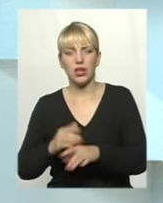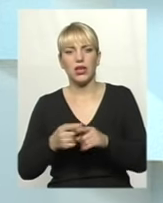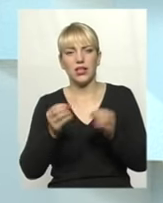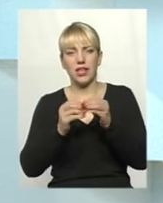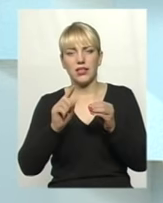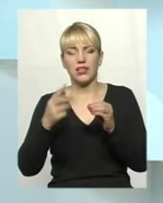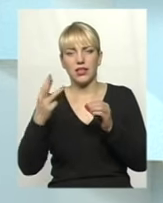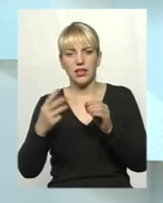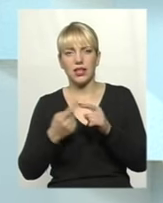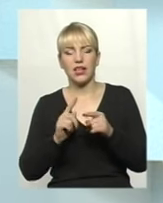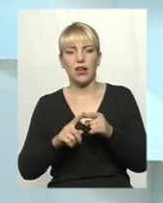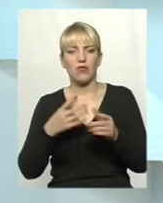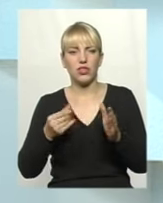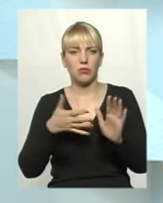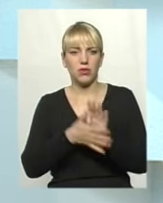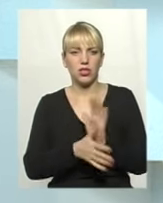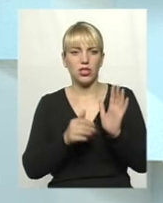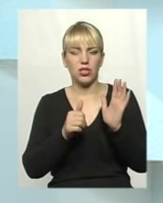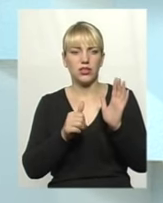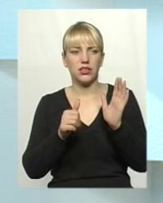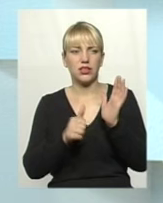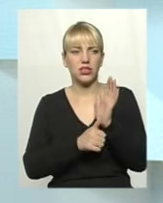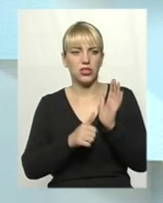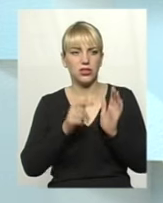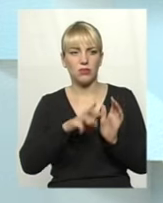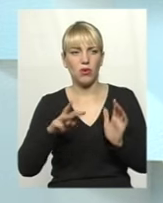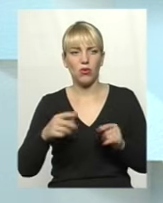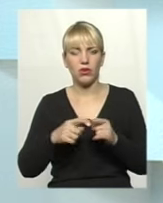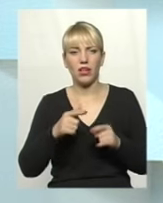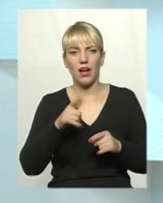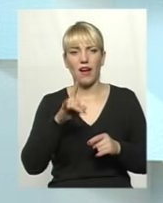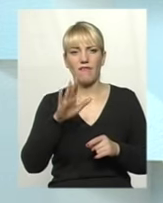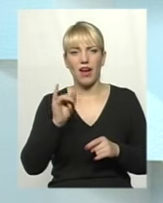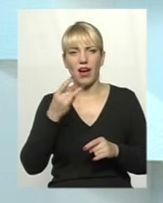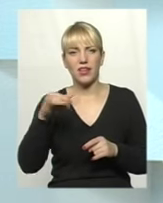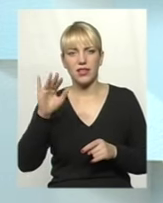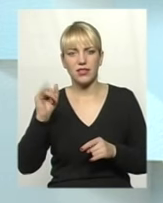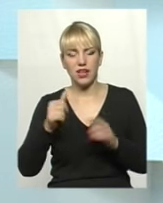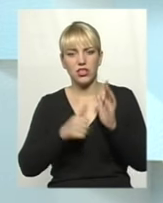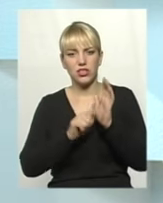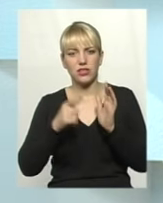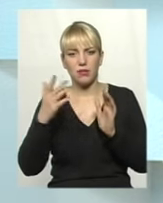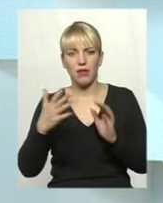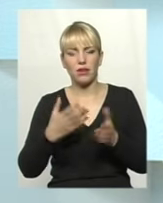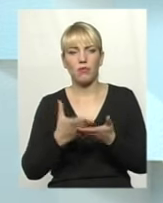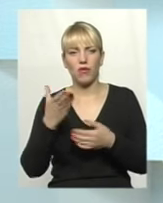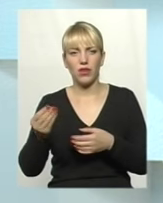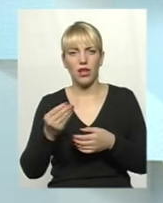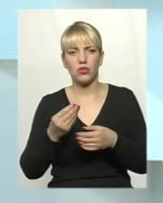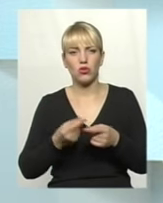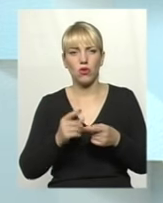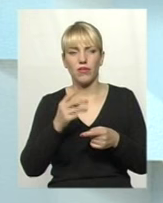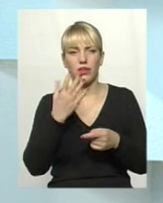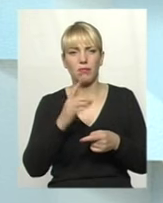або 66,9%. Гвардійська, передбачено 6,5 мільйонів, профінансовано 5,1 мільйон,